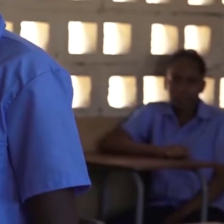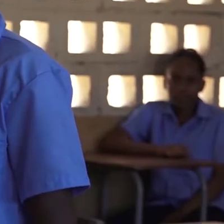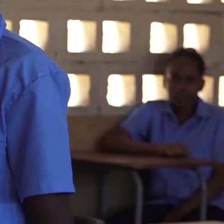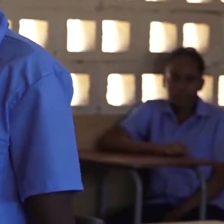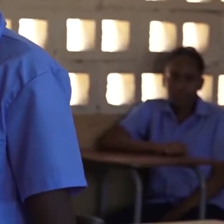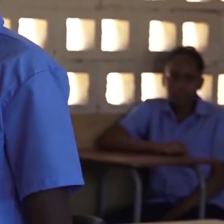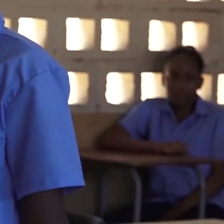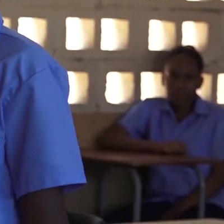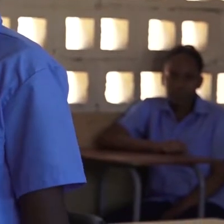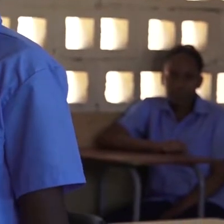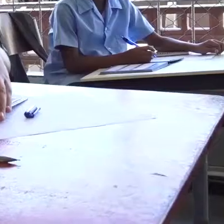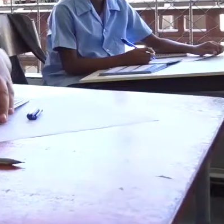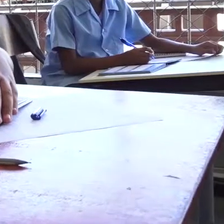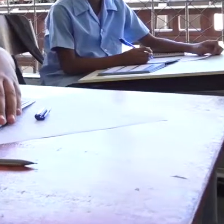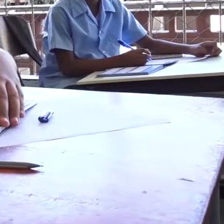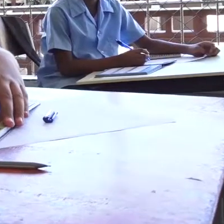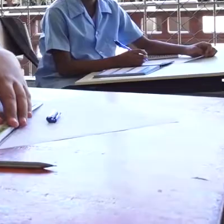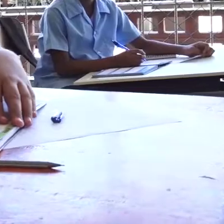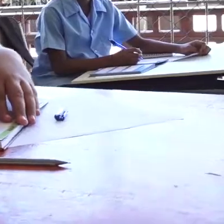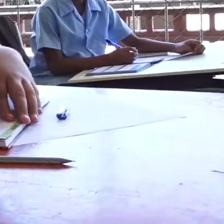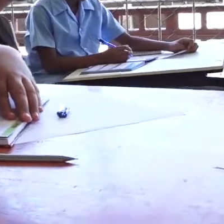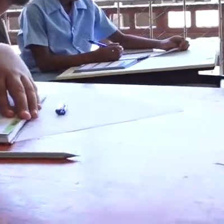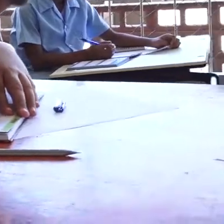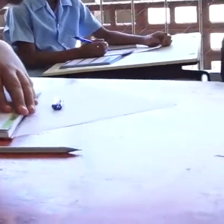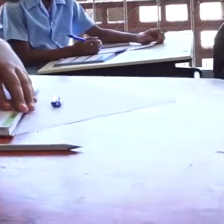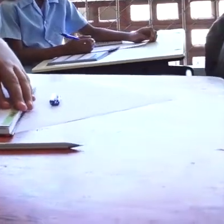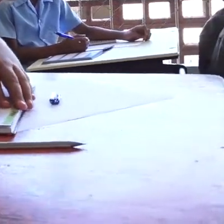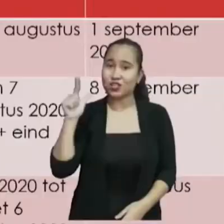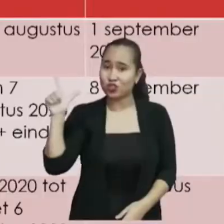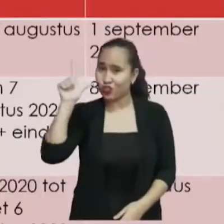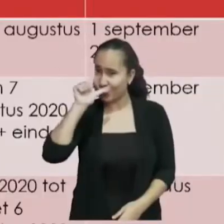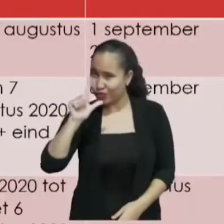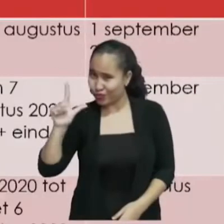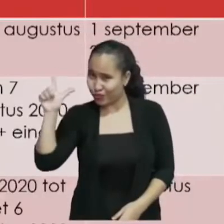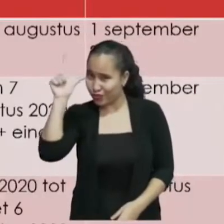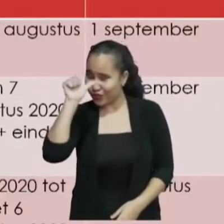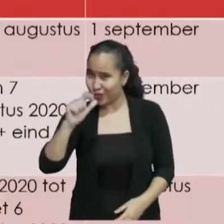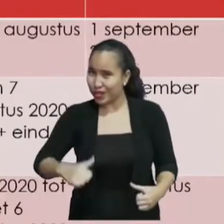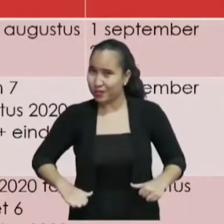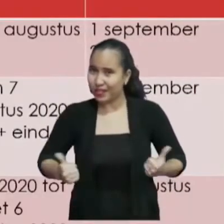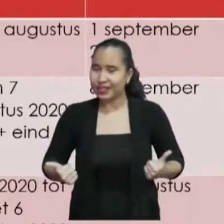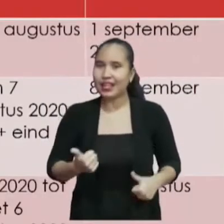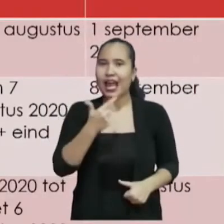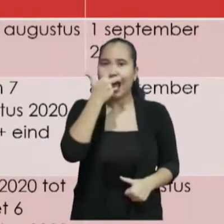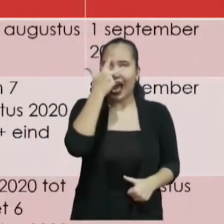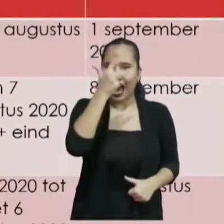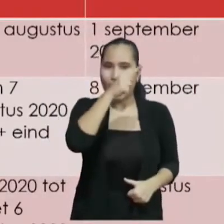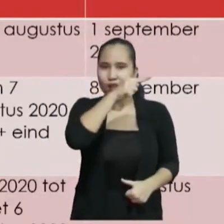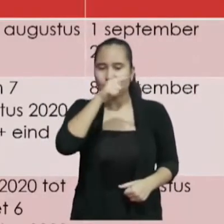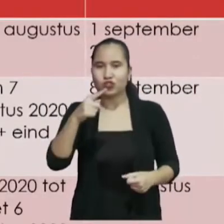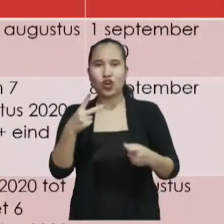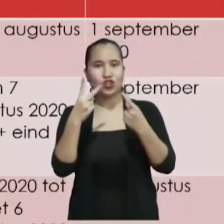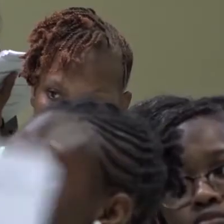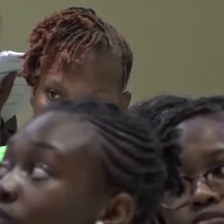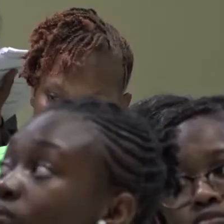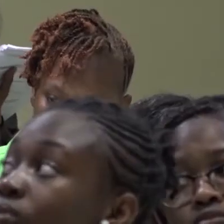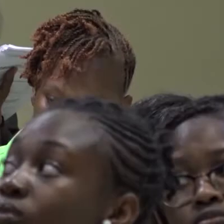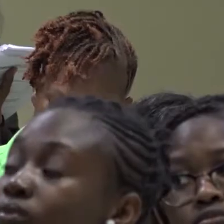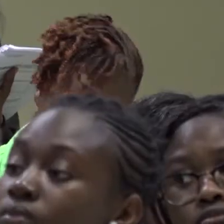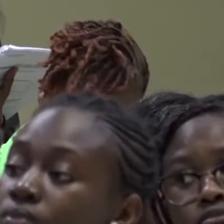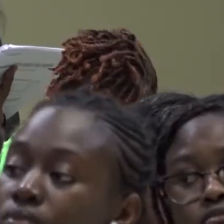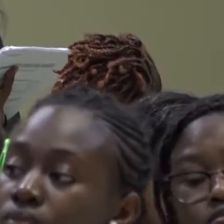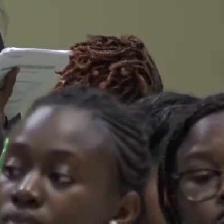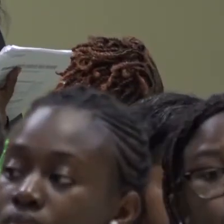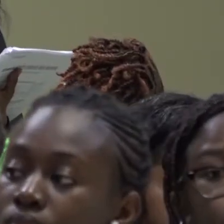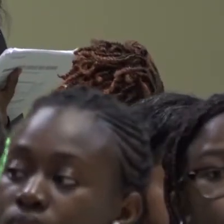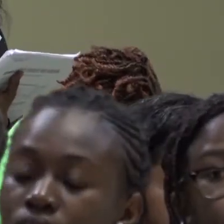voortgezet onderwijs voor junioren, die zullen ook op 6 juli starten. Je ziet daar de tijd, het is van 8 tot 12. Voor wat